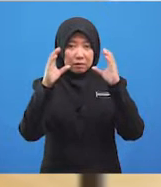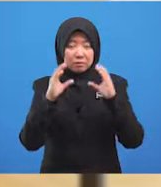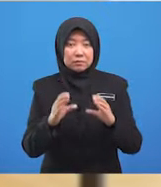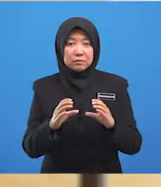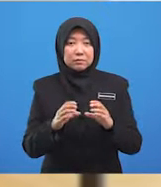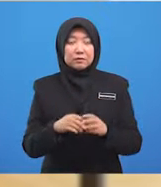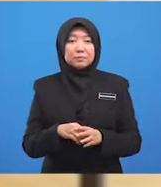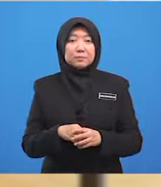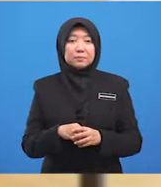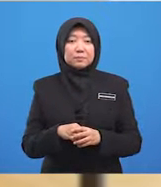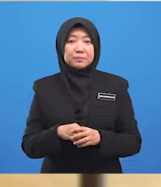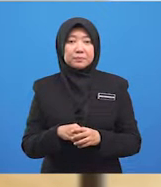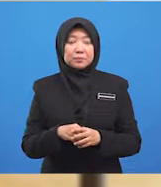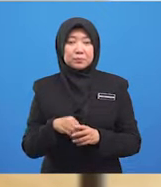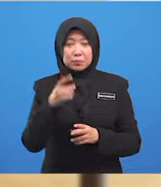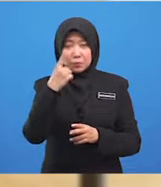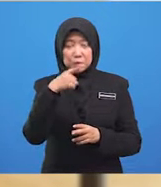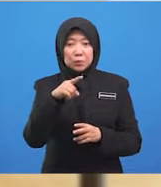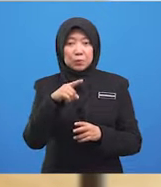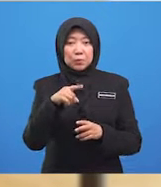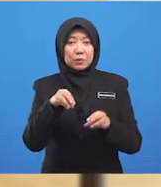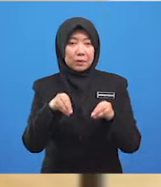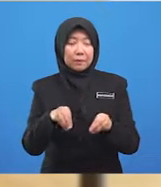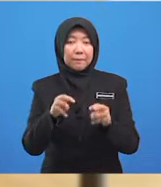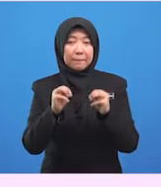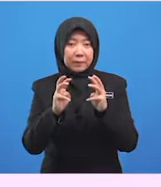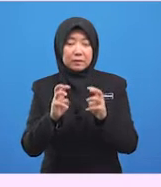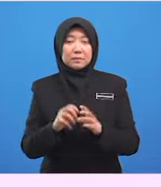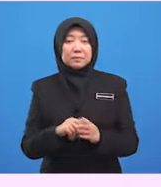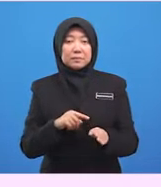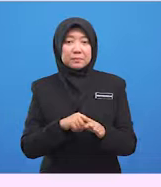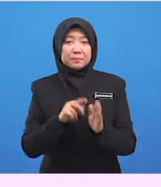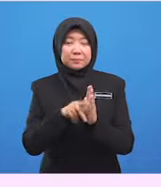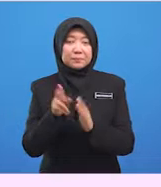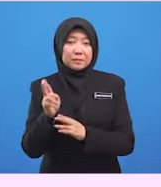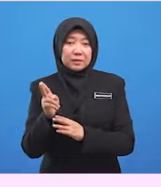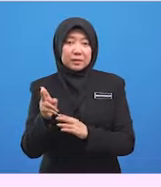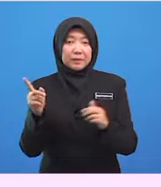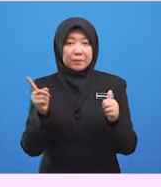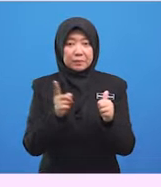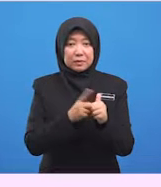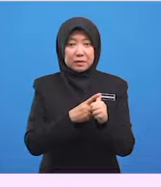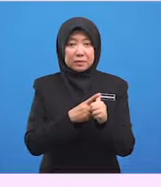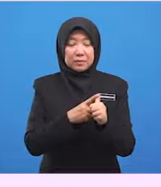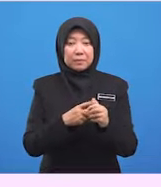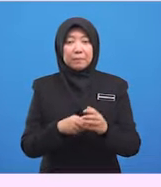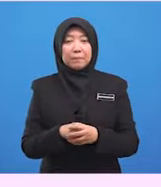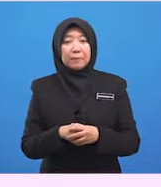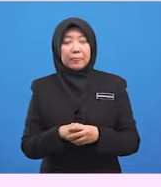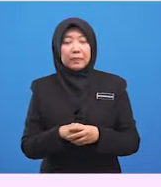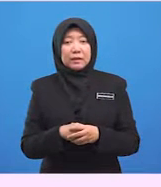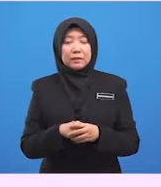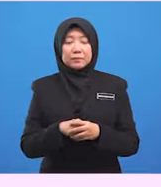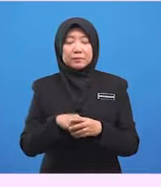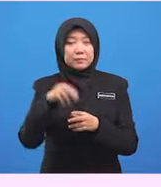Ian yang terdapat dalam zaman prasejarah dinegara kita yang pertama dibuat